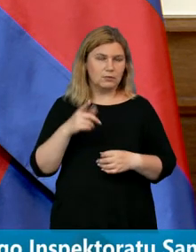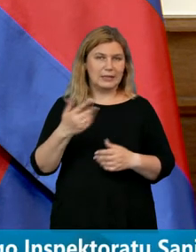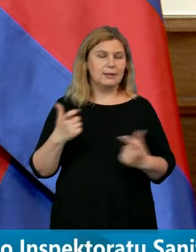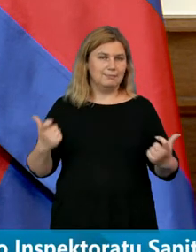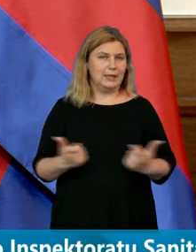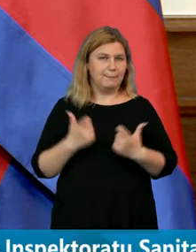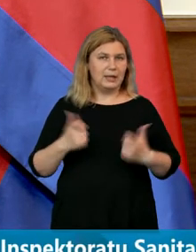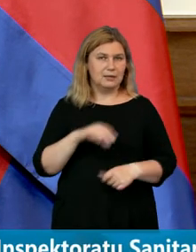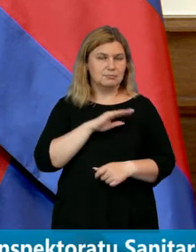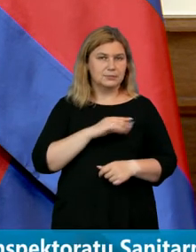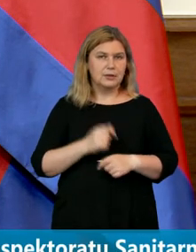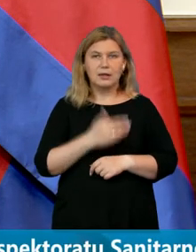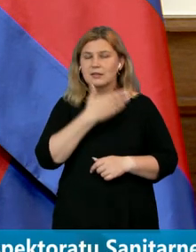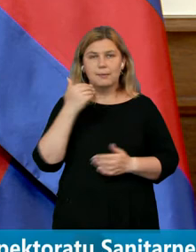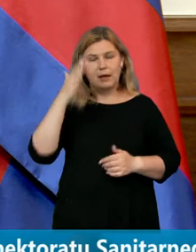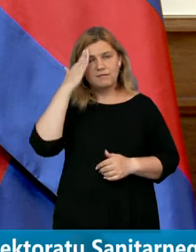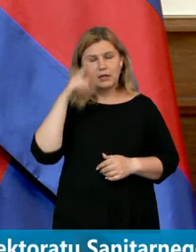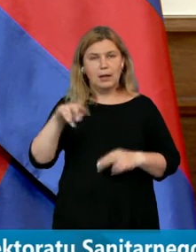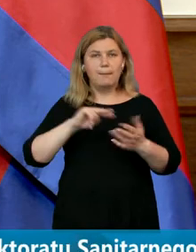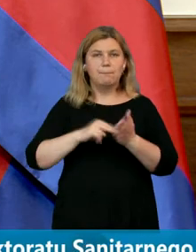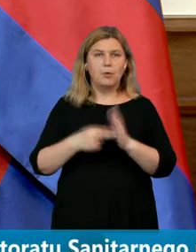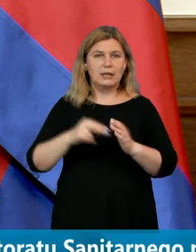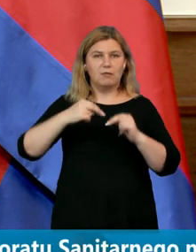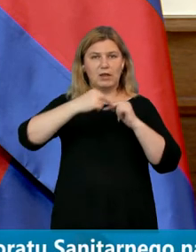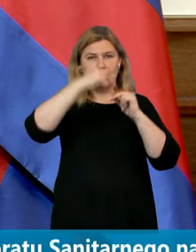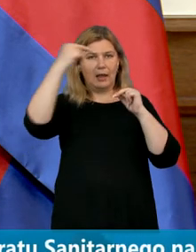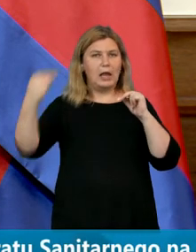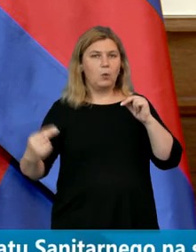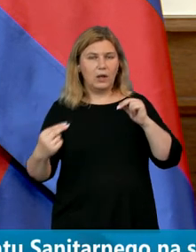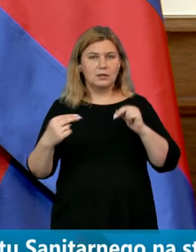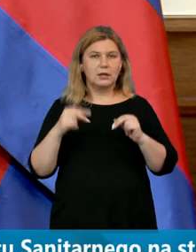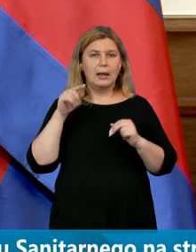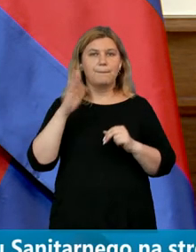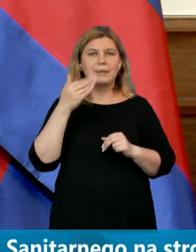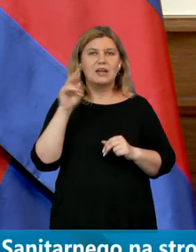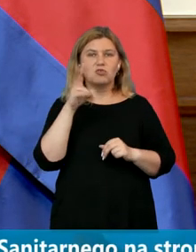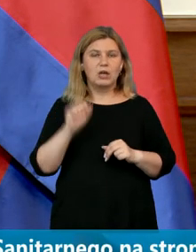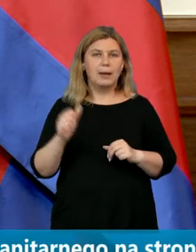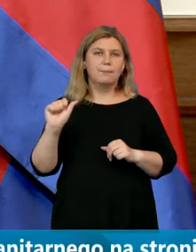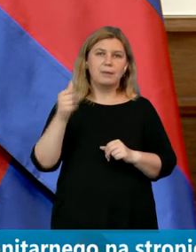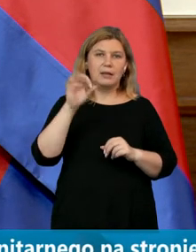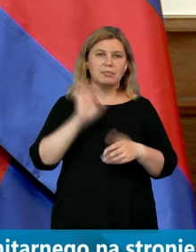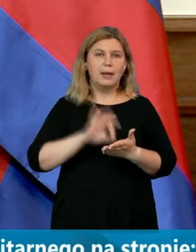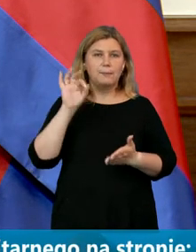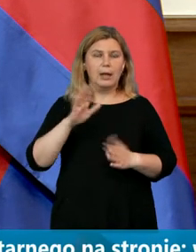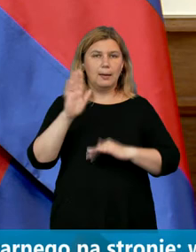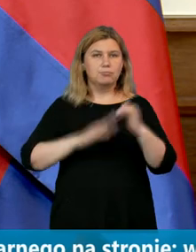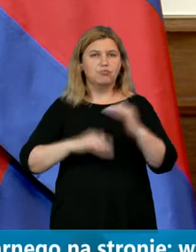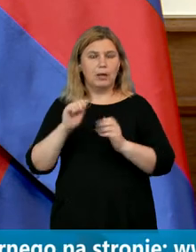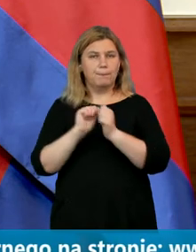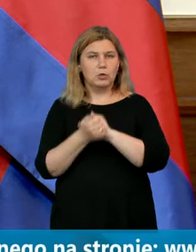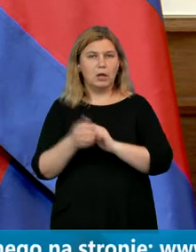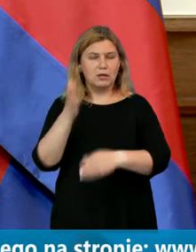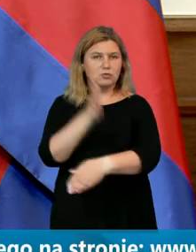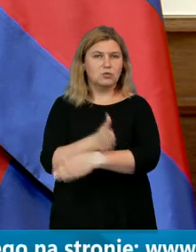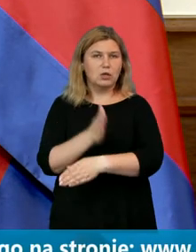na razie nie mam takiej wiedzy, aby była planowana kładka. Natomiast na Mieszka I na pewno będzie przebudowa